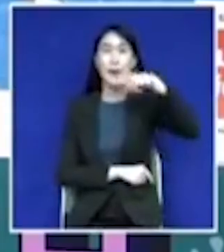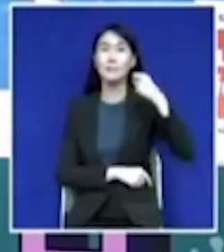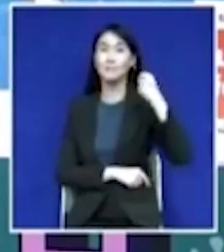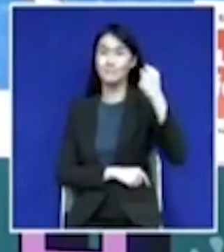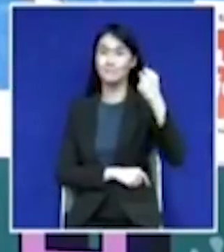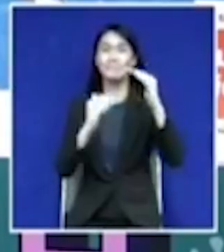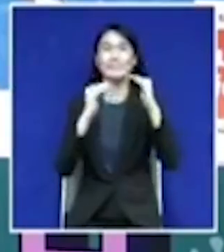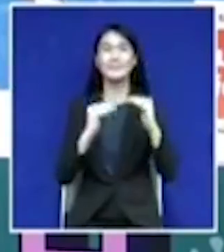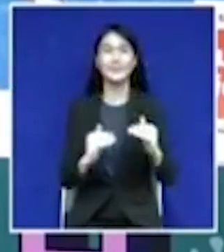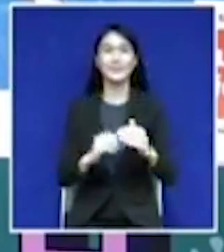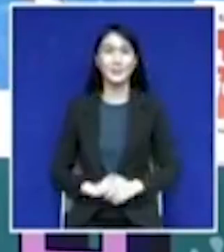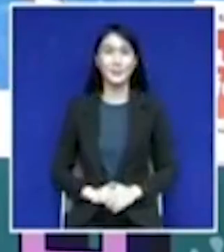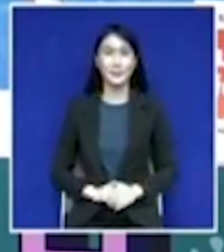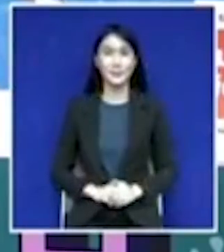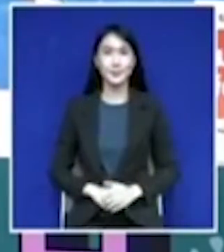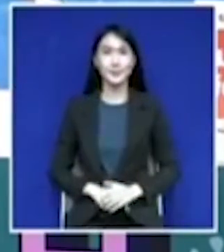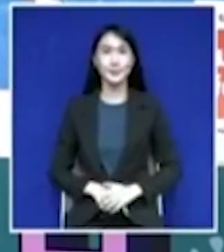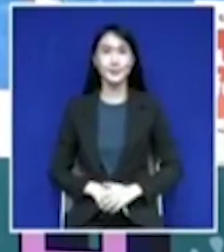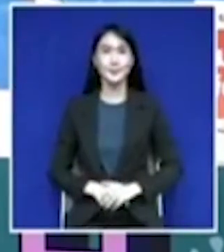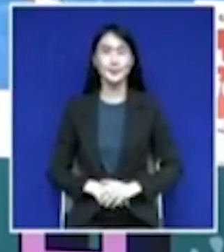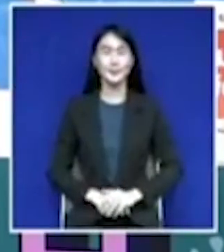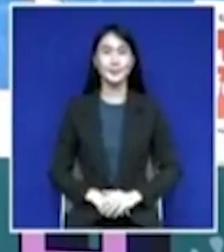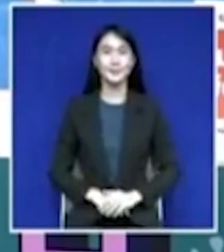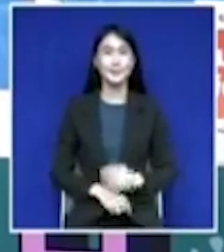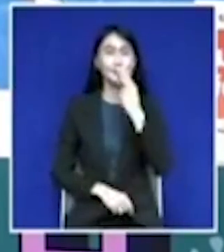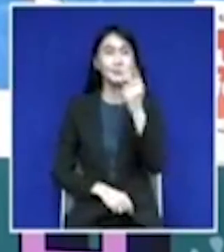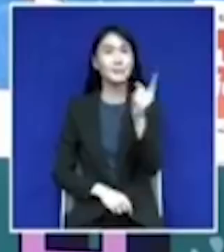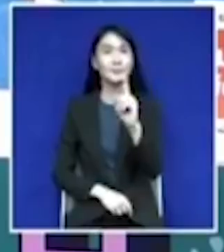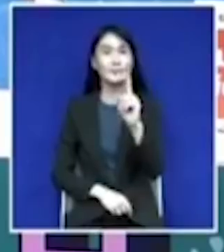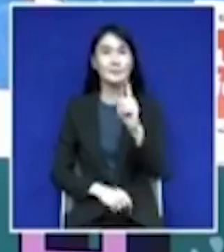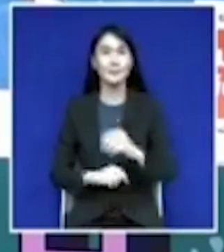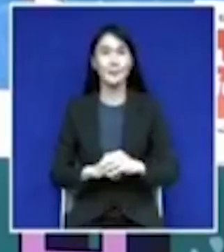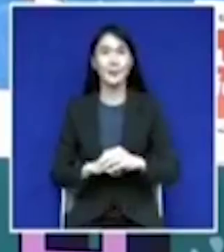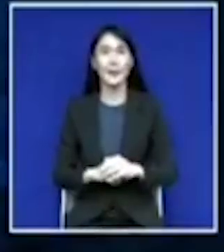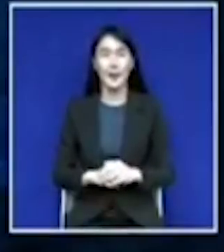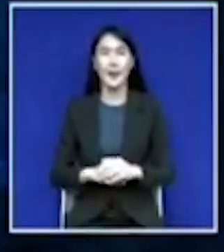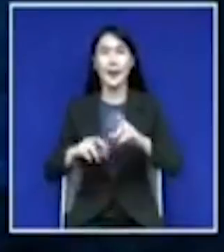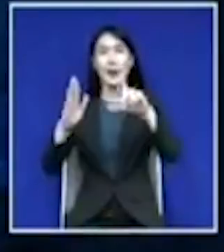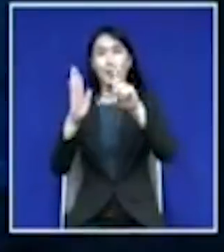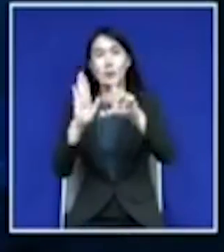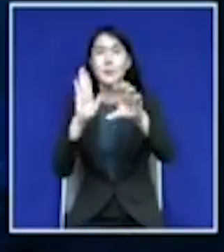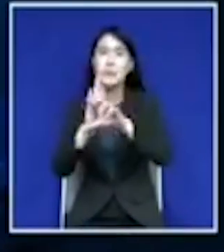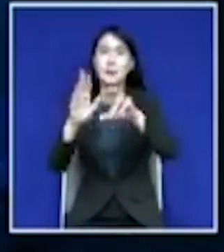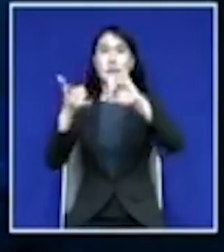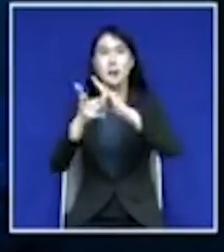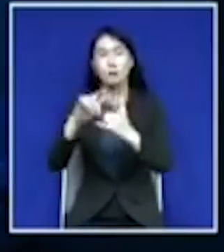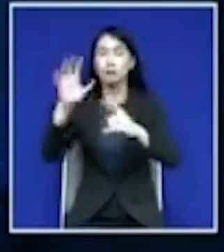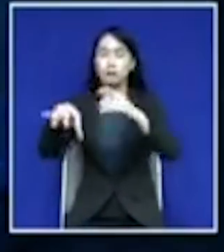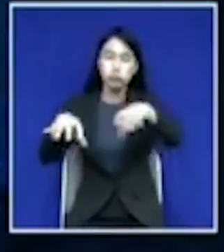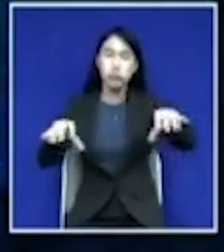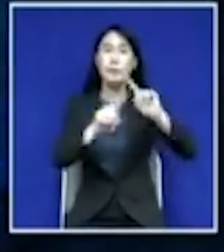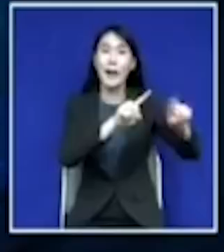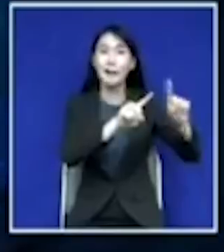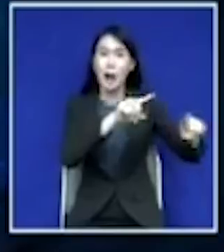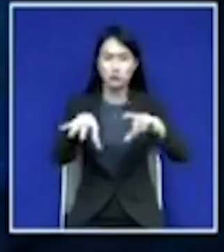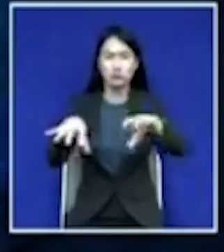อีกเรื่องหนึ่งคือการไปดูเช็คอินในห้างสรรพสินค้าทั้งหลายเนี่ยนะครับก็พบว่ามีการเช็ค